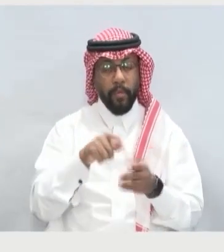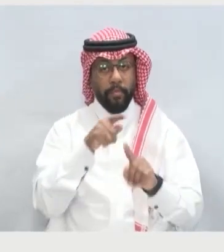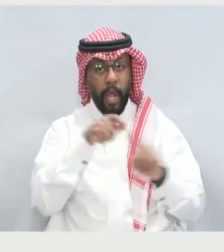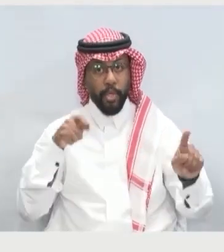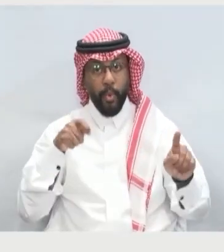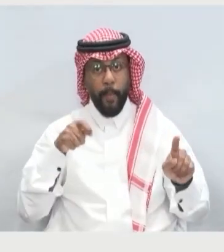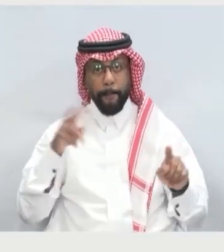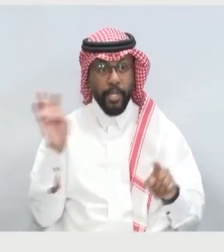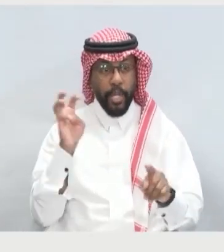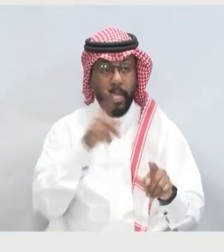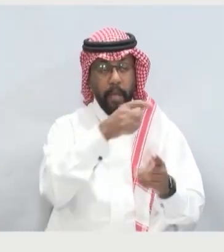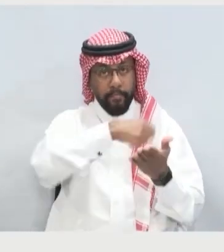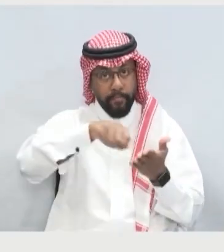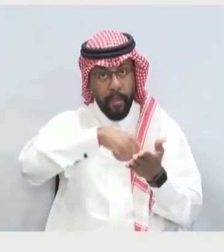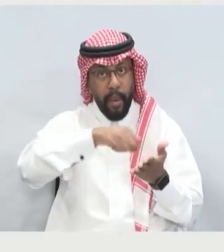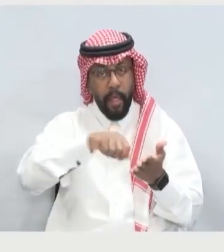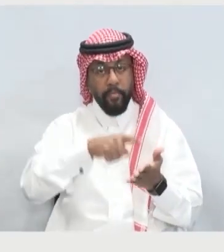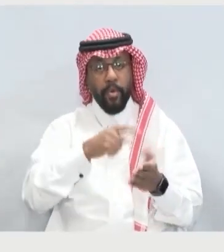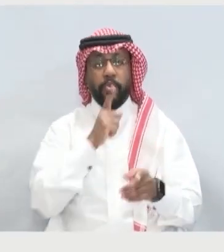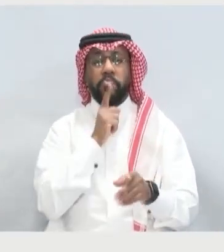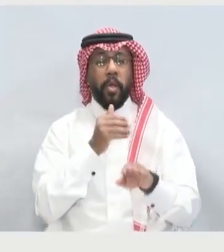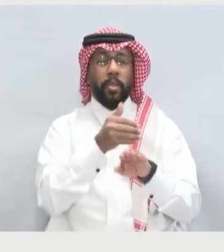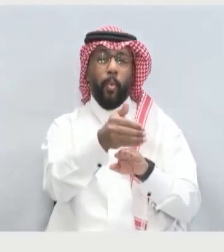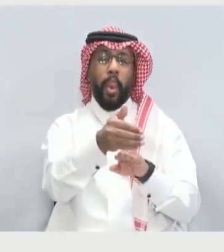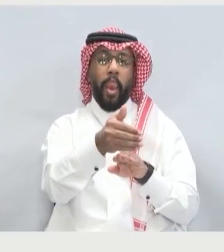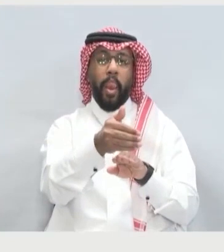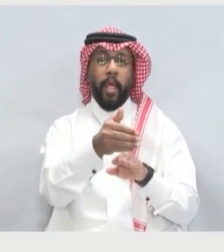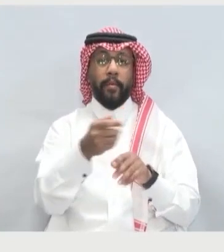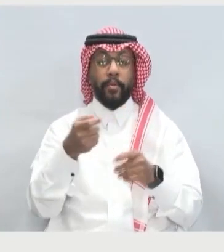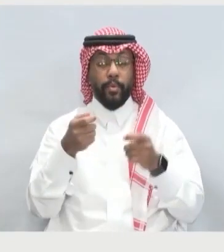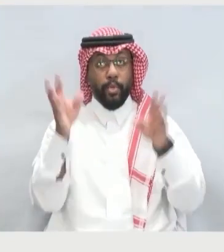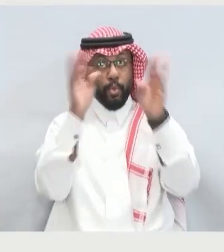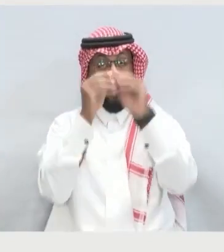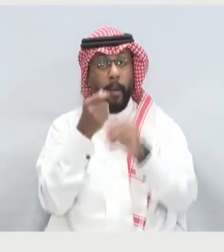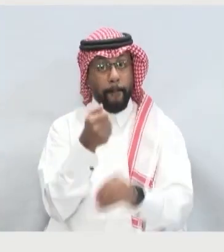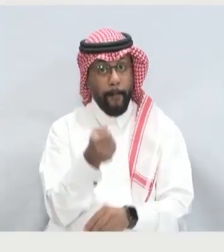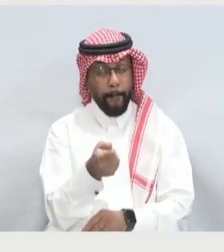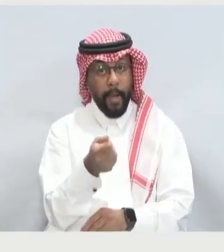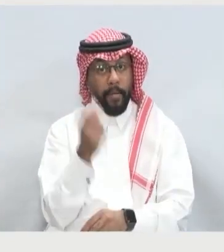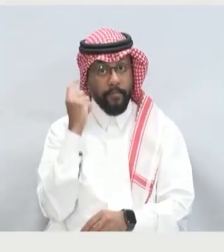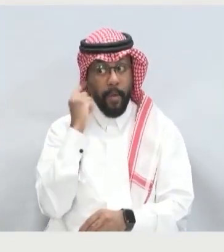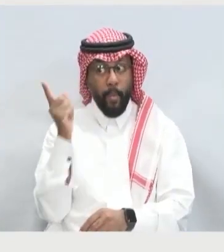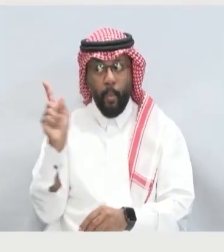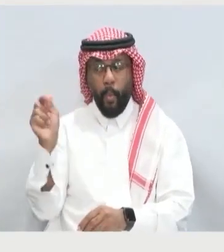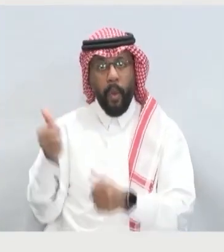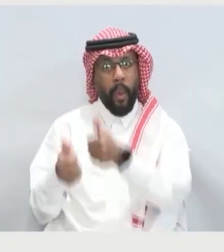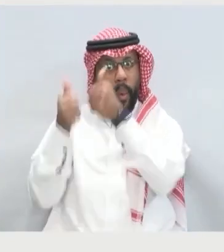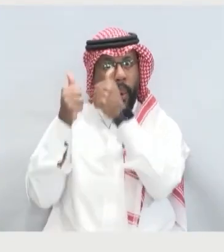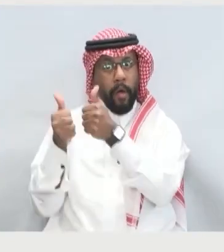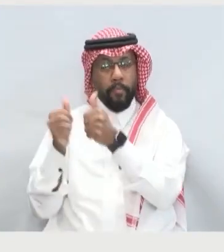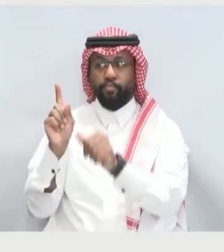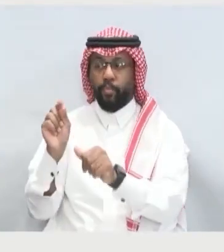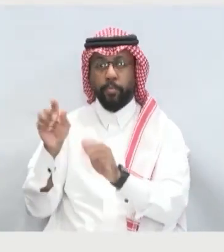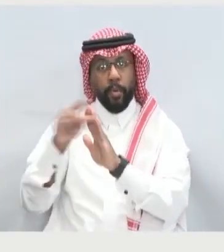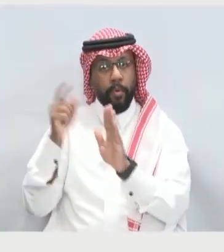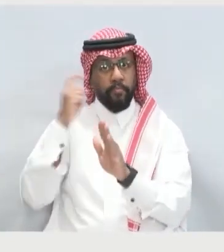في شركات في سوق العمل وبالتالي هذا في سوق المال و كذلك السمعه للمنظمه قد تكون ايضا من الاصول